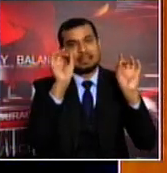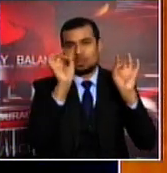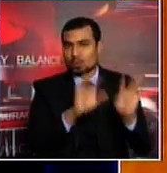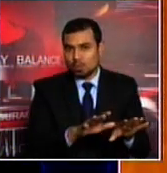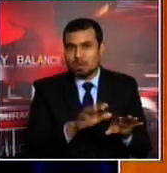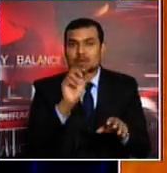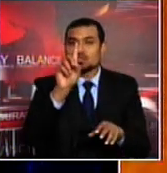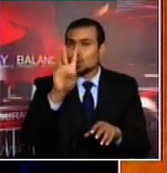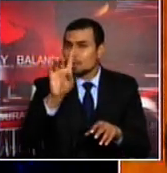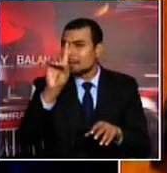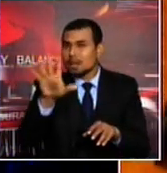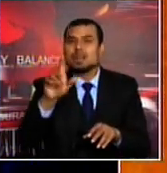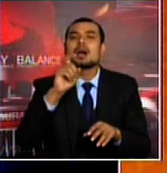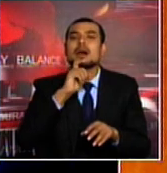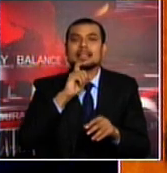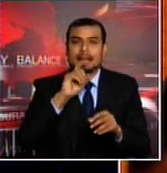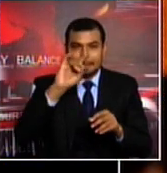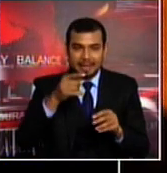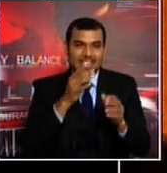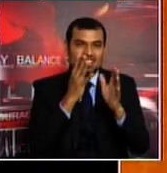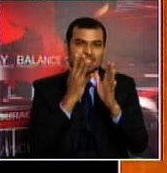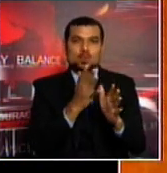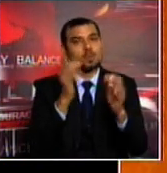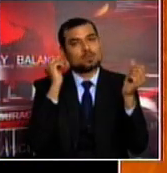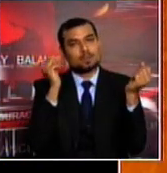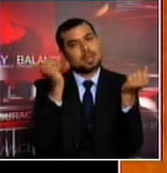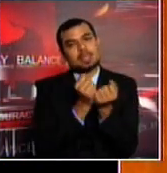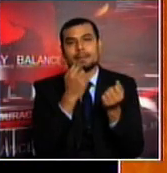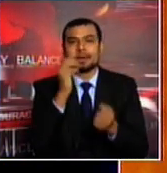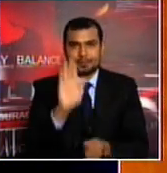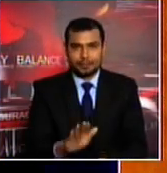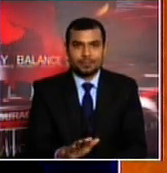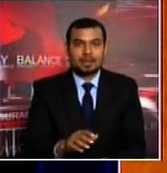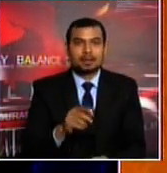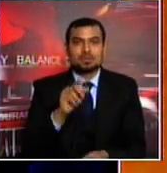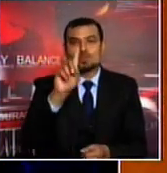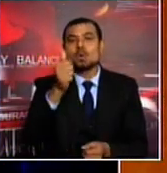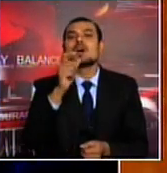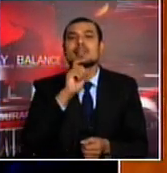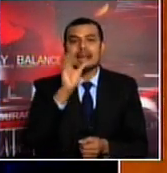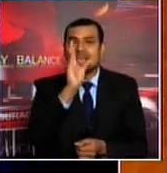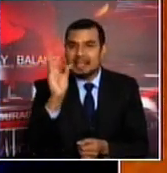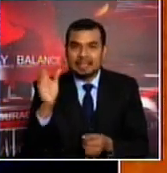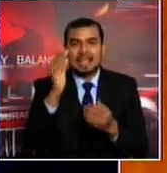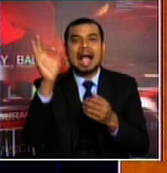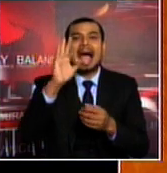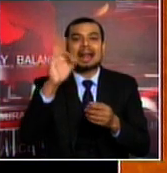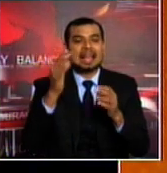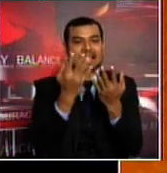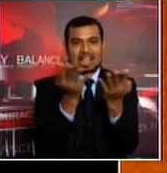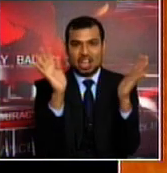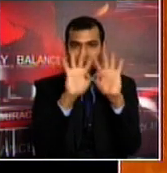तथा 14 र 15 गते क्यू फ्री छाड्ने जनाएका छन्। त्यस्तै 16 गते यातायात कार्यालय घेराउ